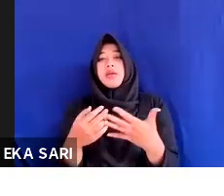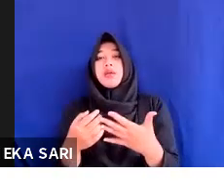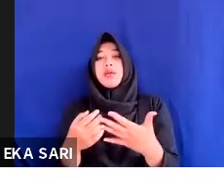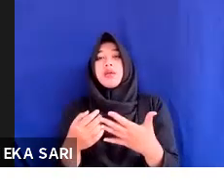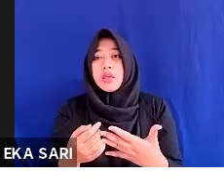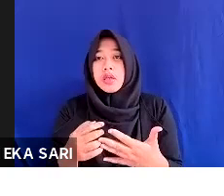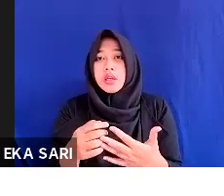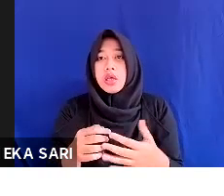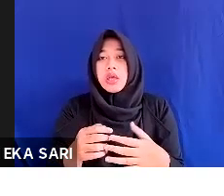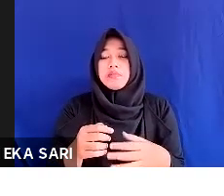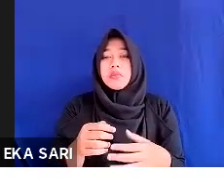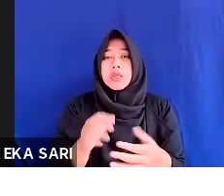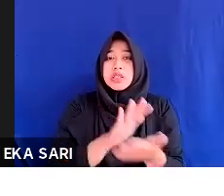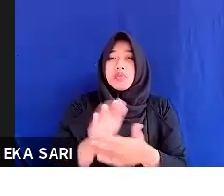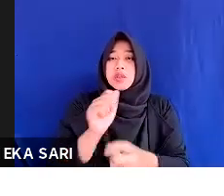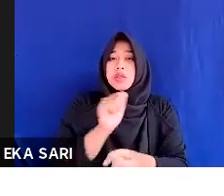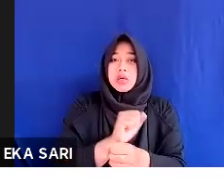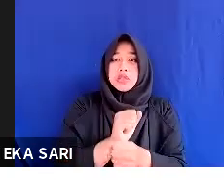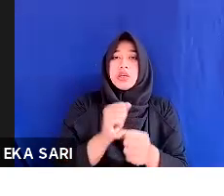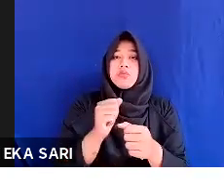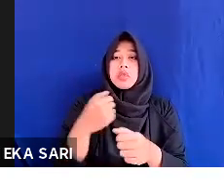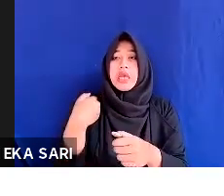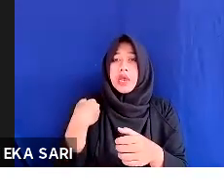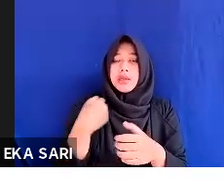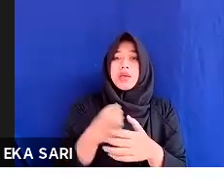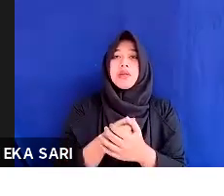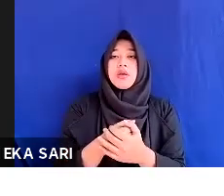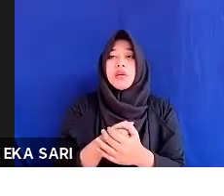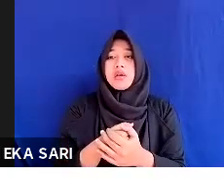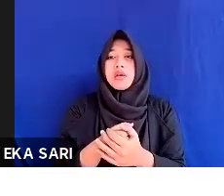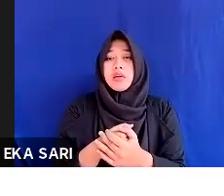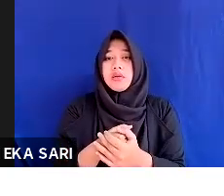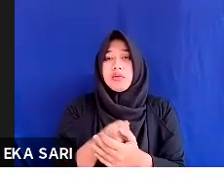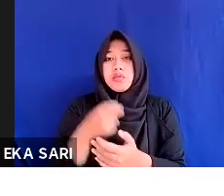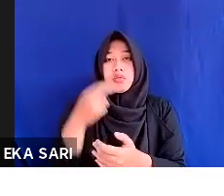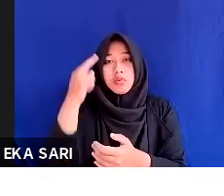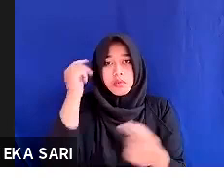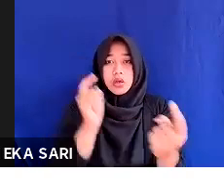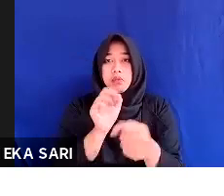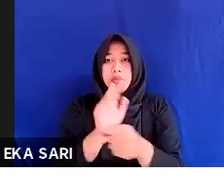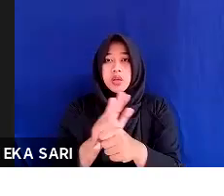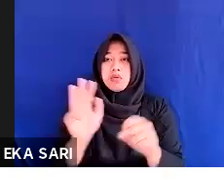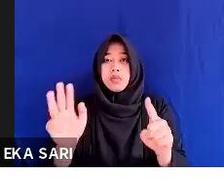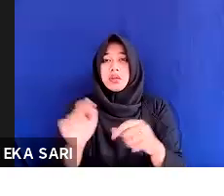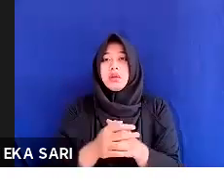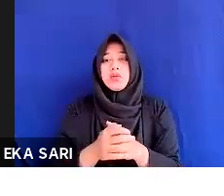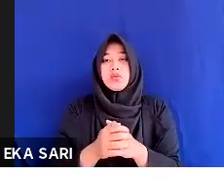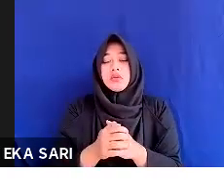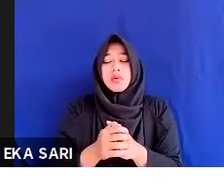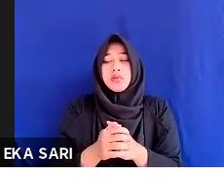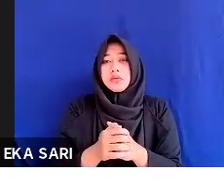lapangan kerja masih beroperasi, tentu saja tadi untuk mengatasi pandemi ya. Tapi kan kalau